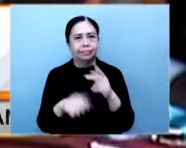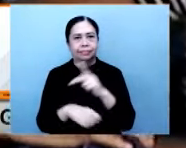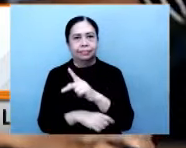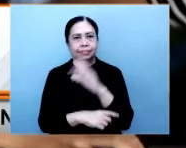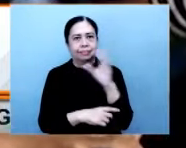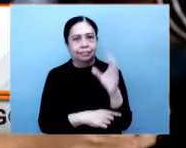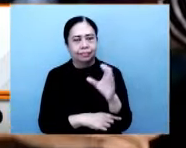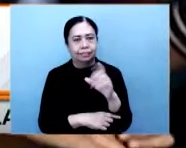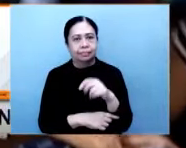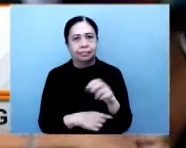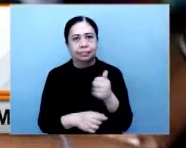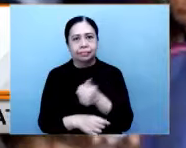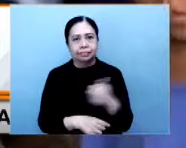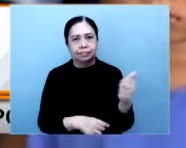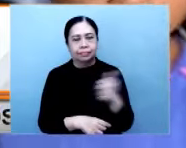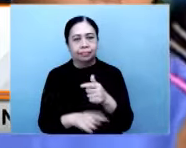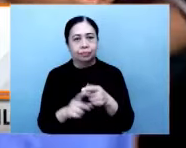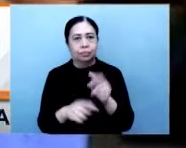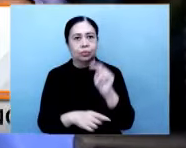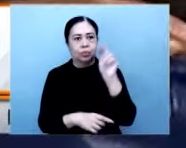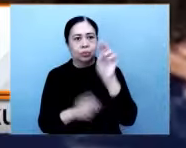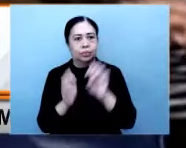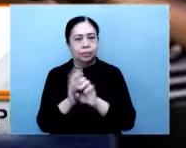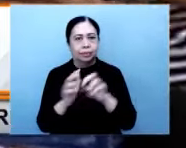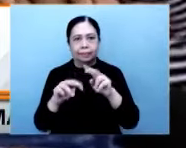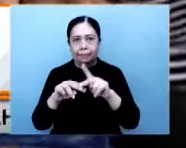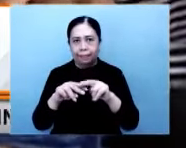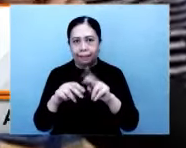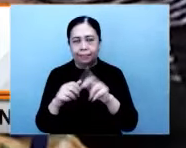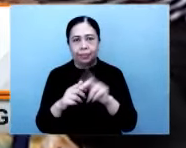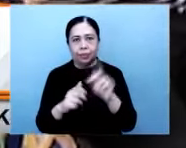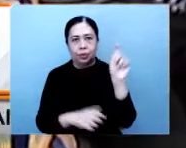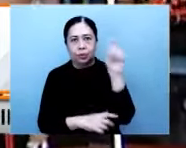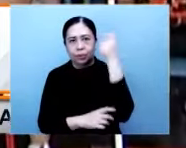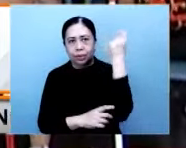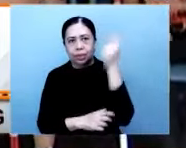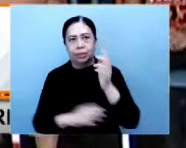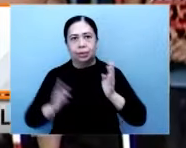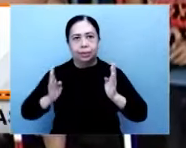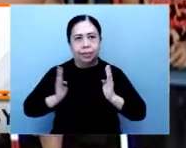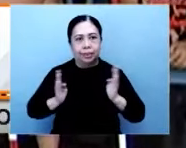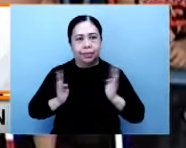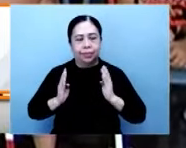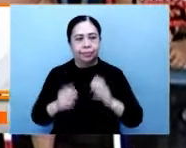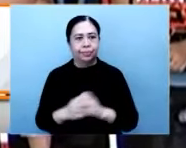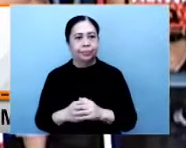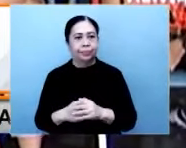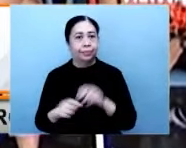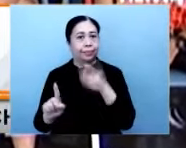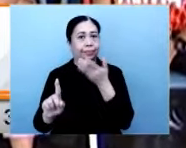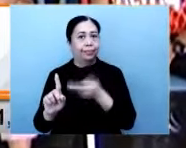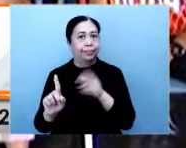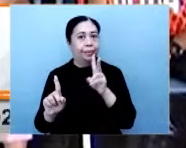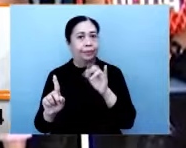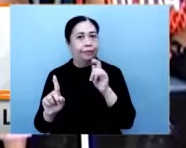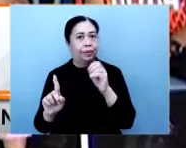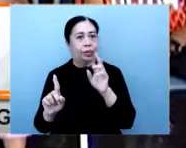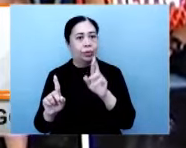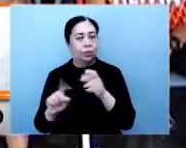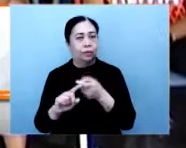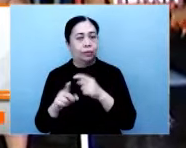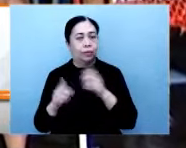ang mga biyahe ay mula norte kagaya ng Pangasinan, Tuguegarao at Baguio City. Si Victor Tan Lee na galing Baguio